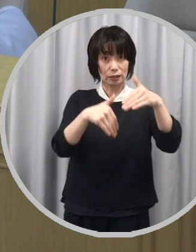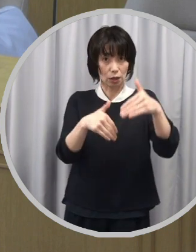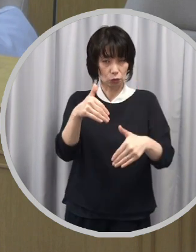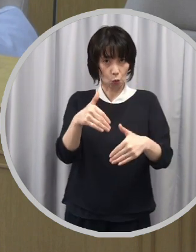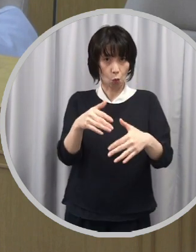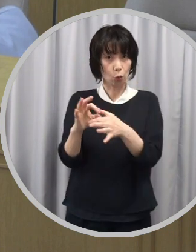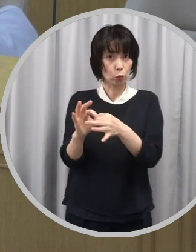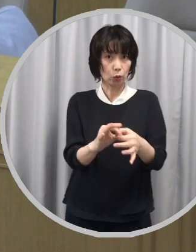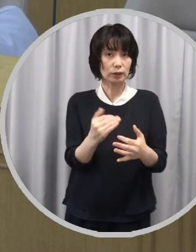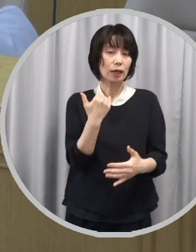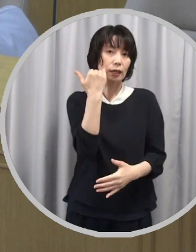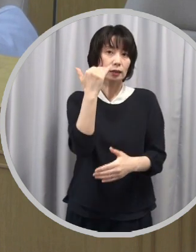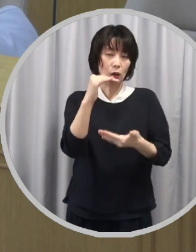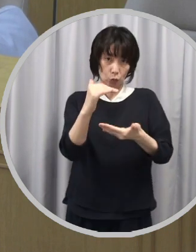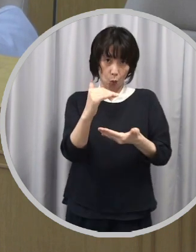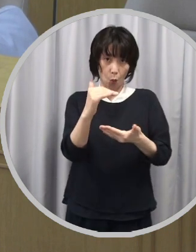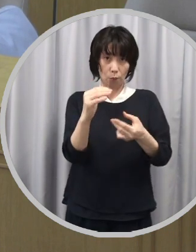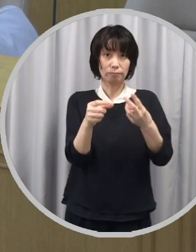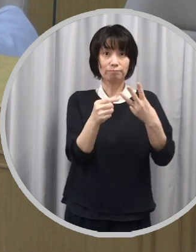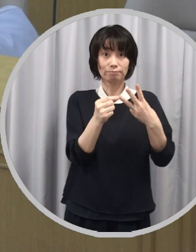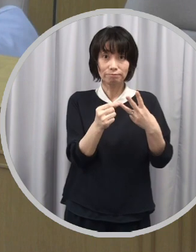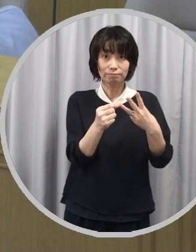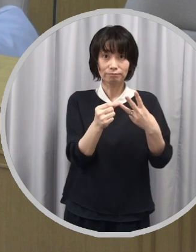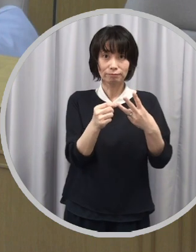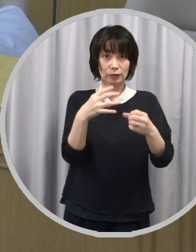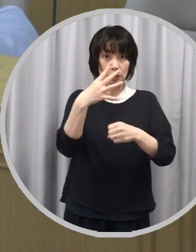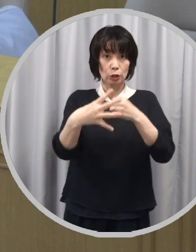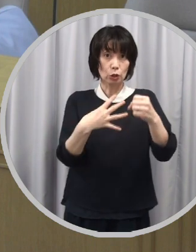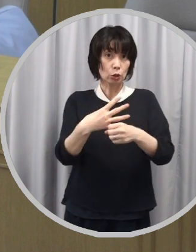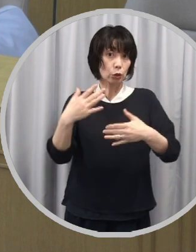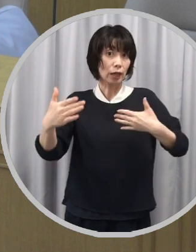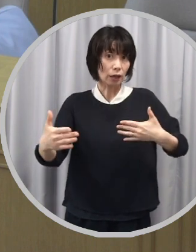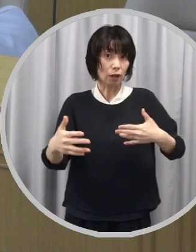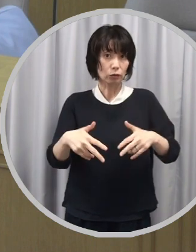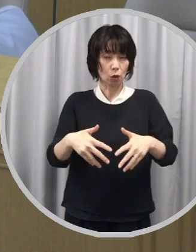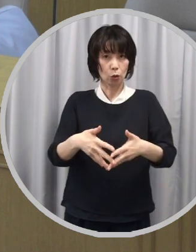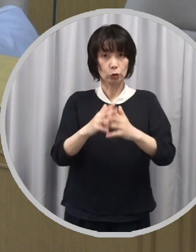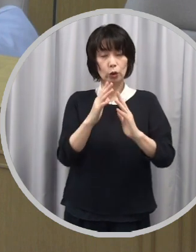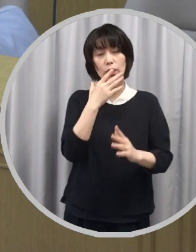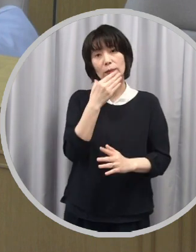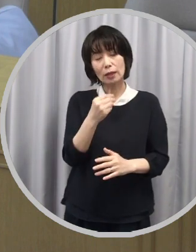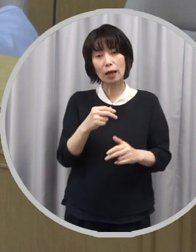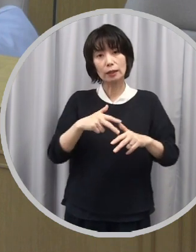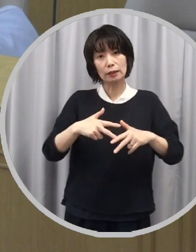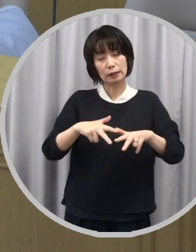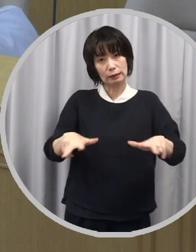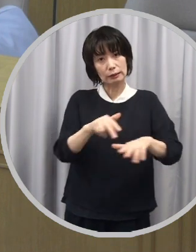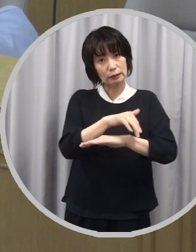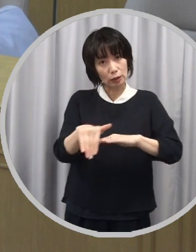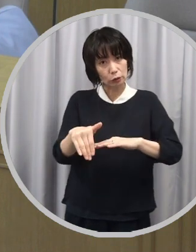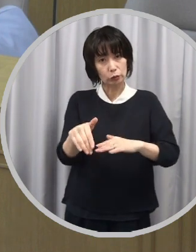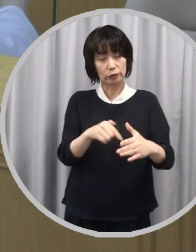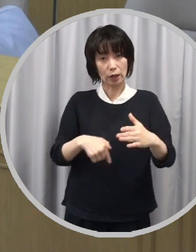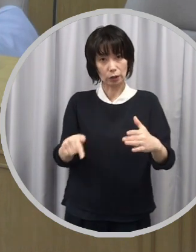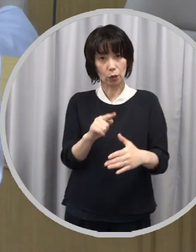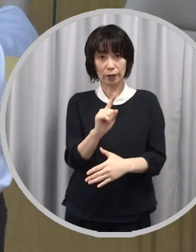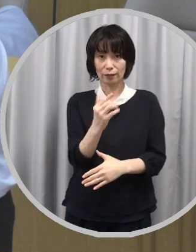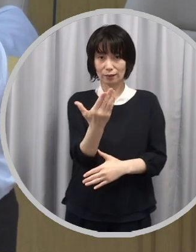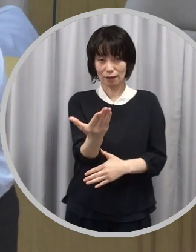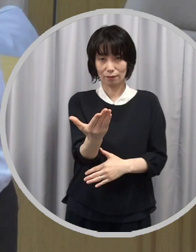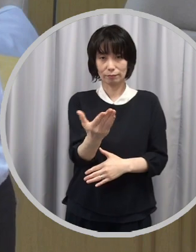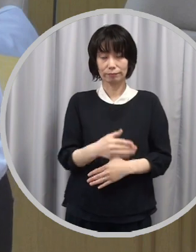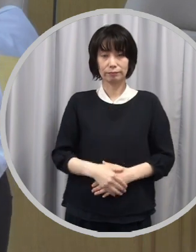感じたことについて、最後にこの4年間に取り組みたい施策についてお伺いをいたします